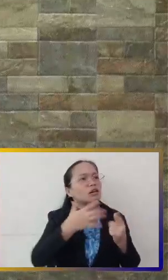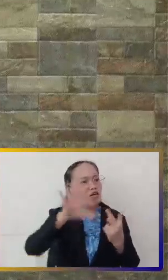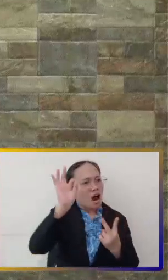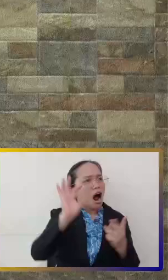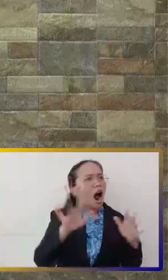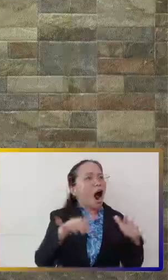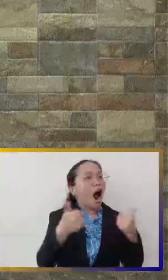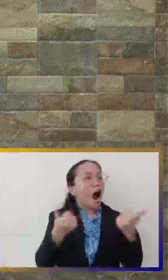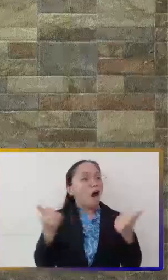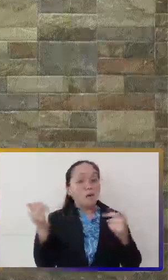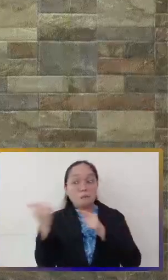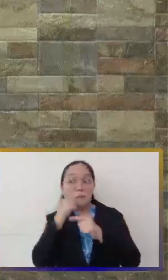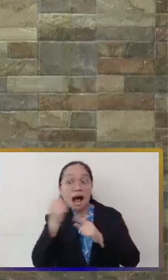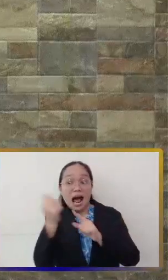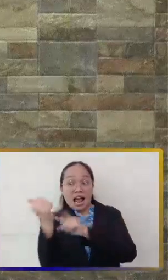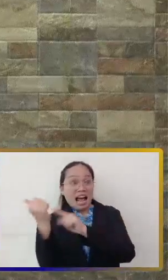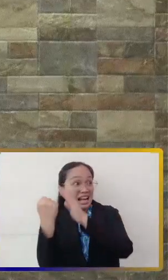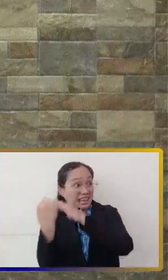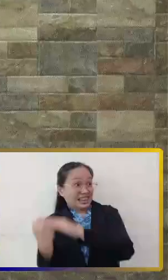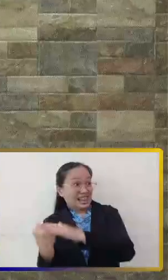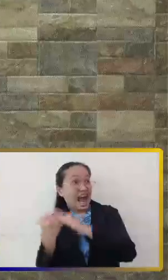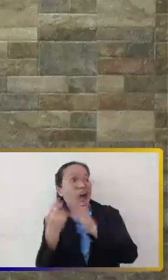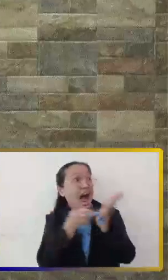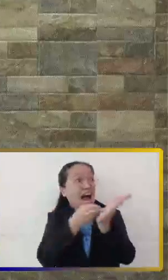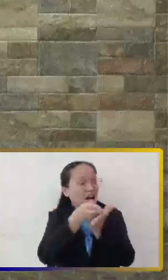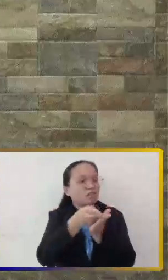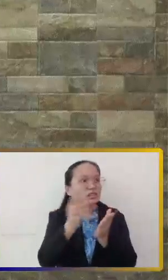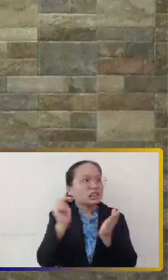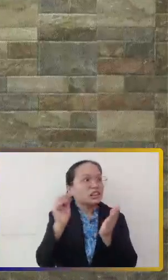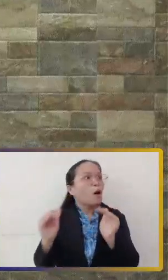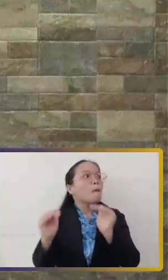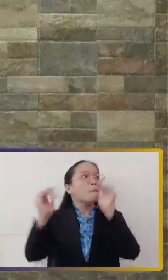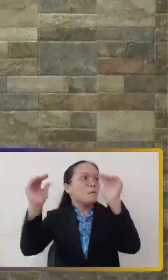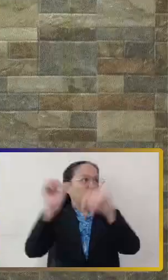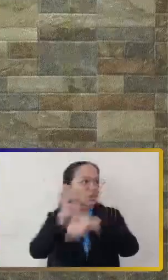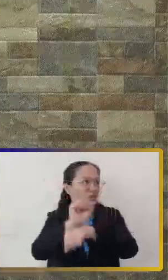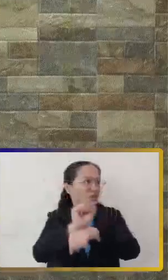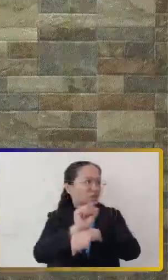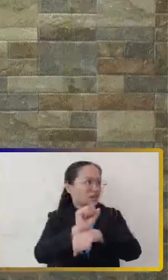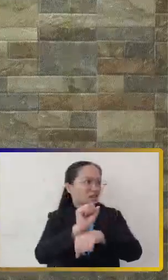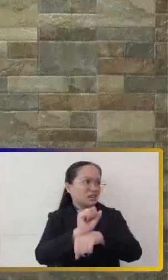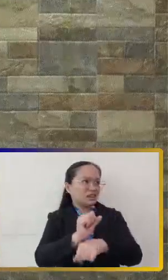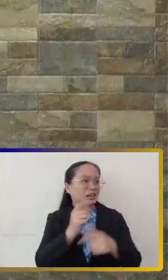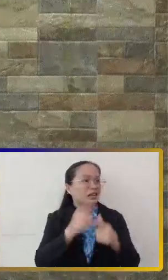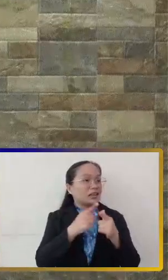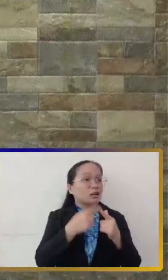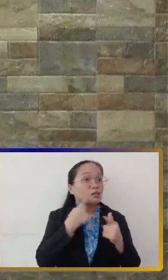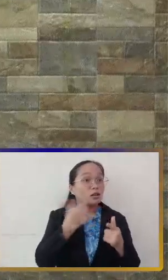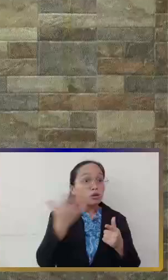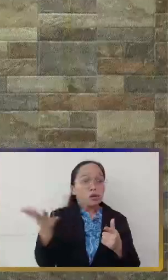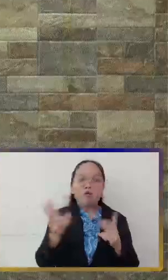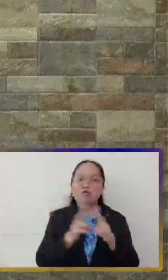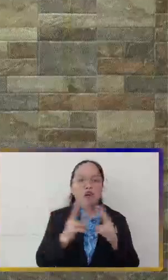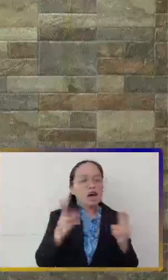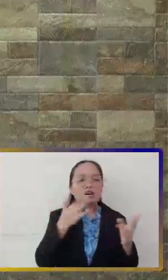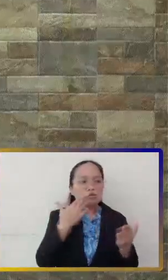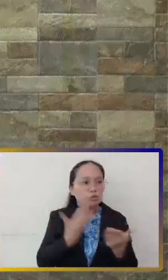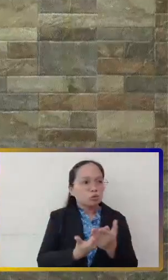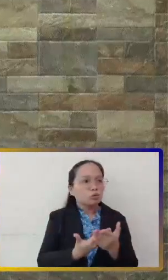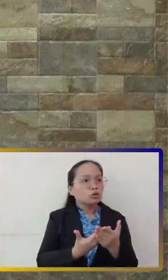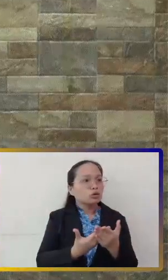namin siya ipopromote. You see, sabi niya, yung commendation mo, it mean a lot sa